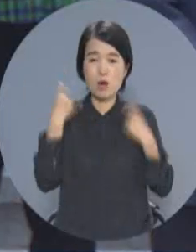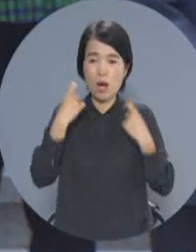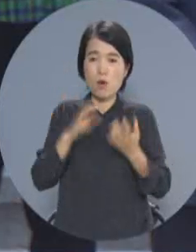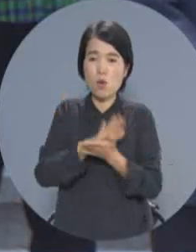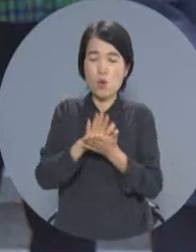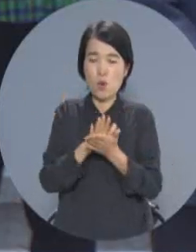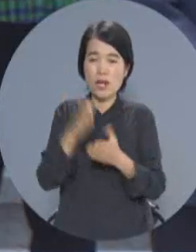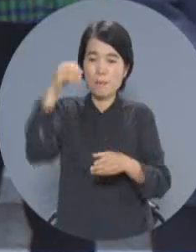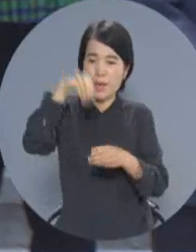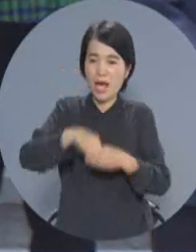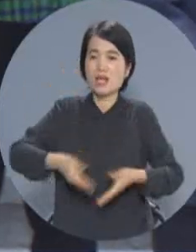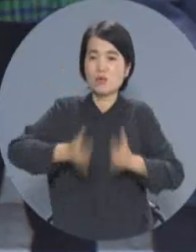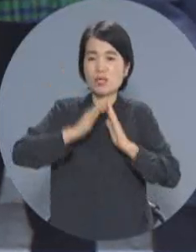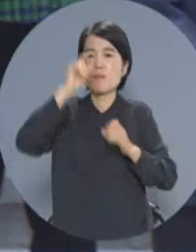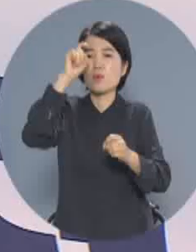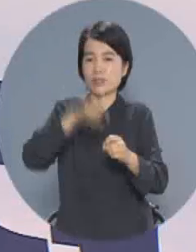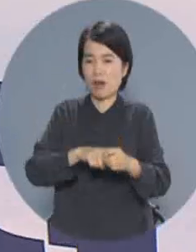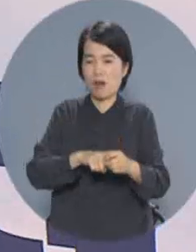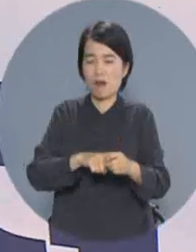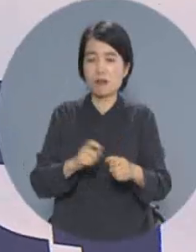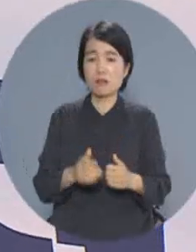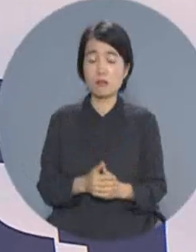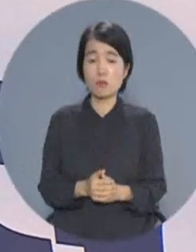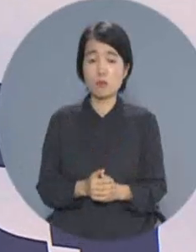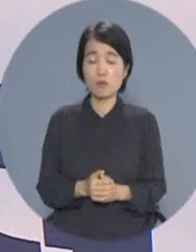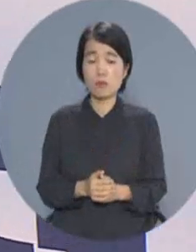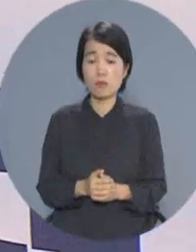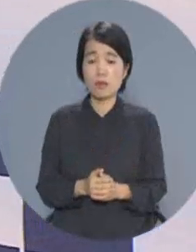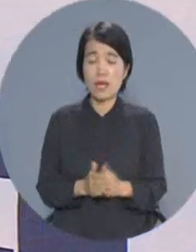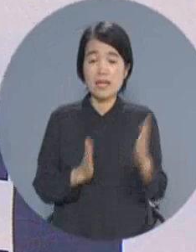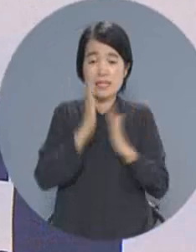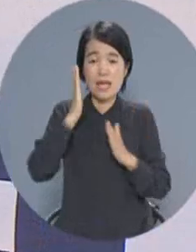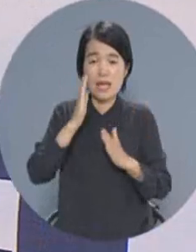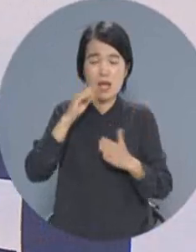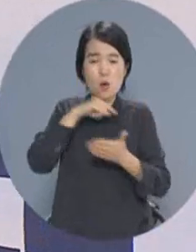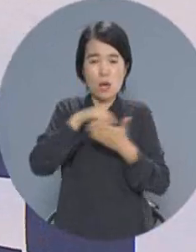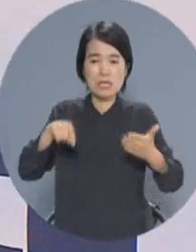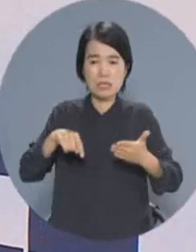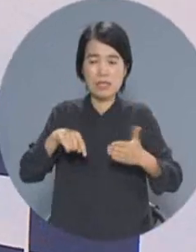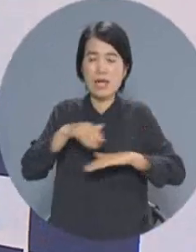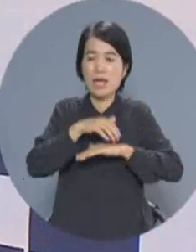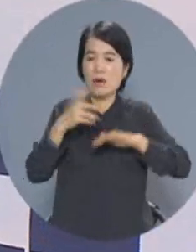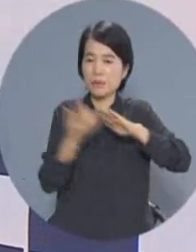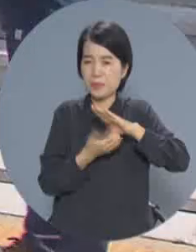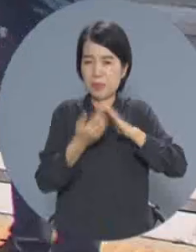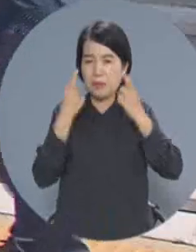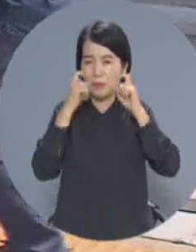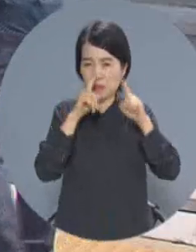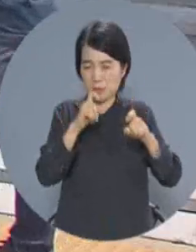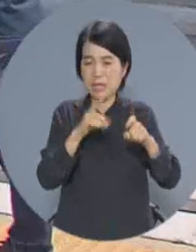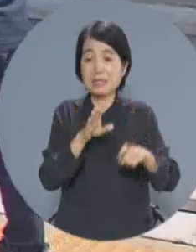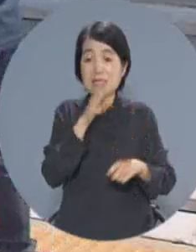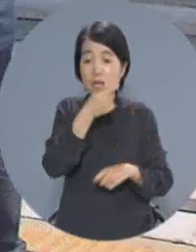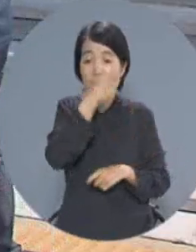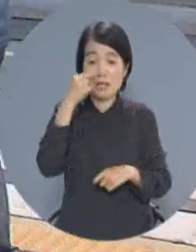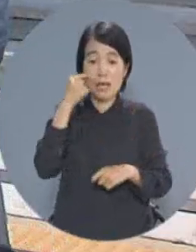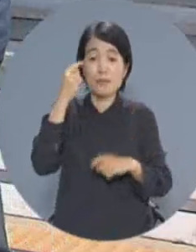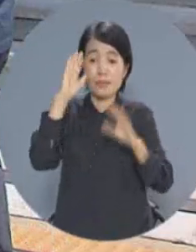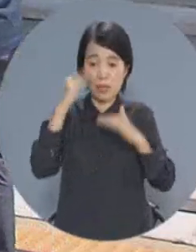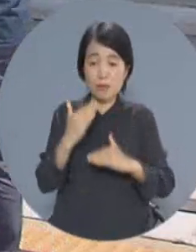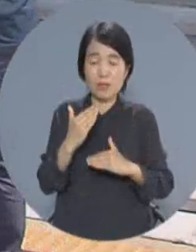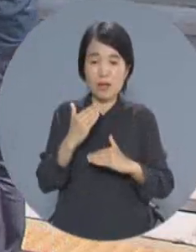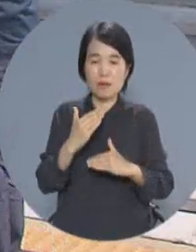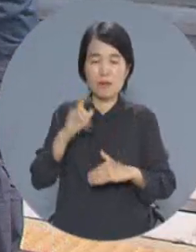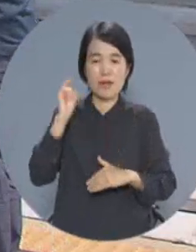유희 시설 단지를 조성하려 했고 산지 훼손도 의도된 행위였다는 의혹들이 사실상 확인된